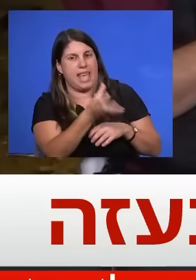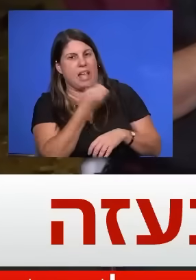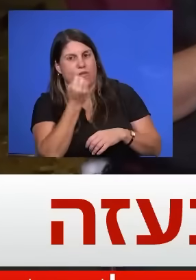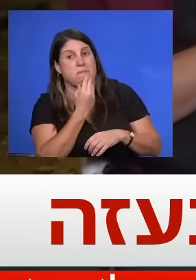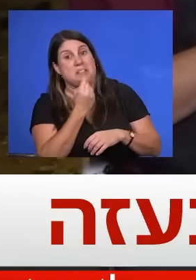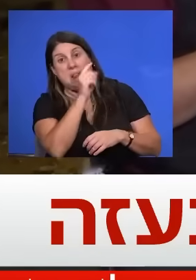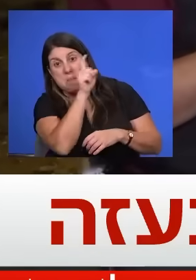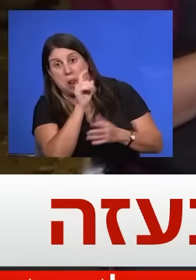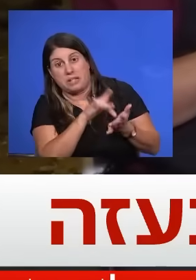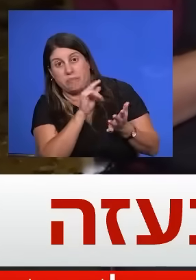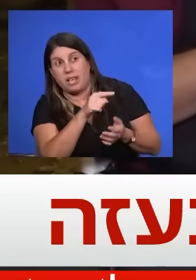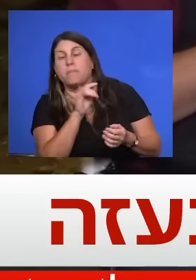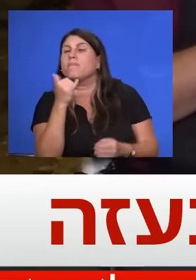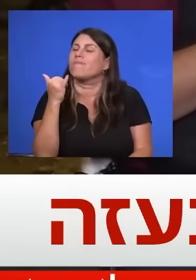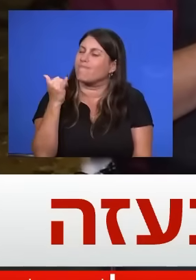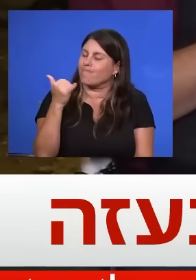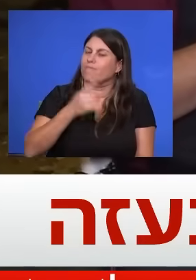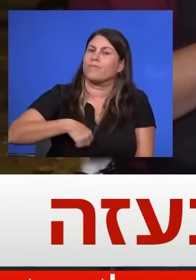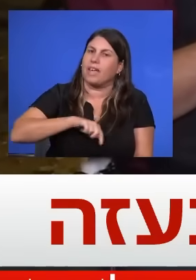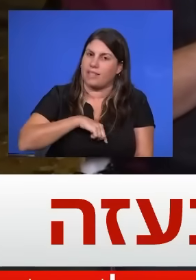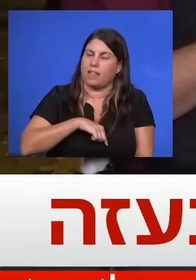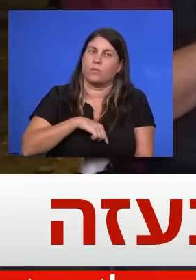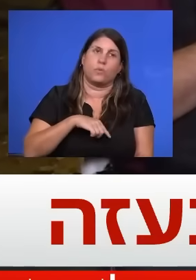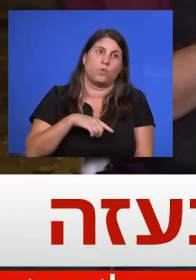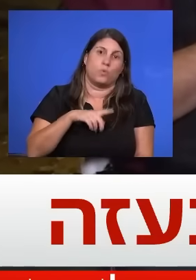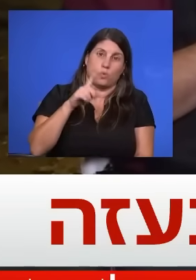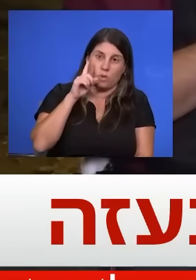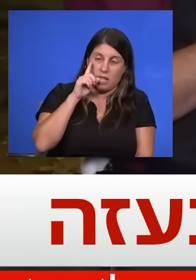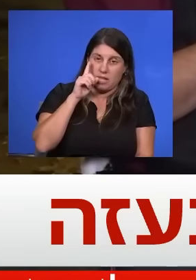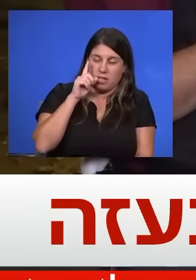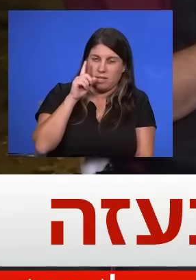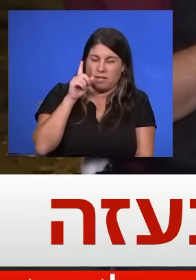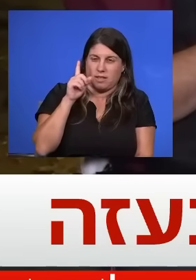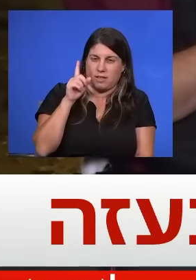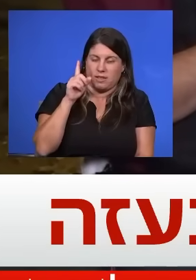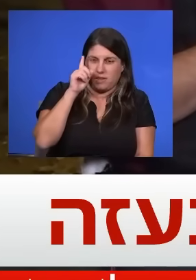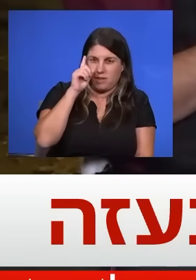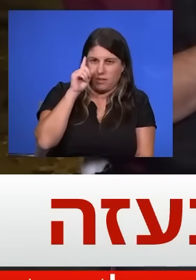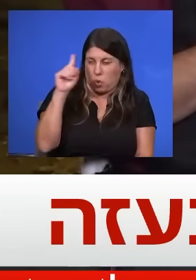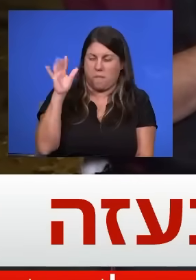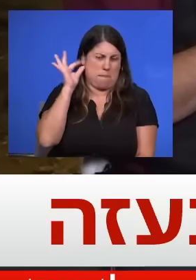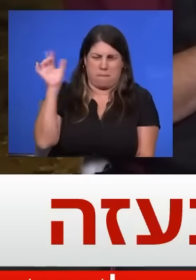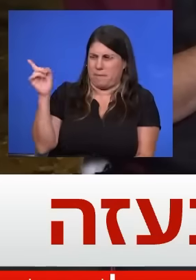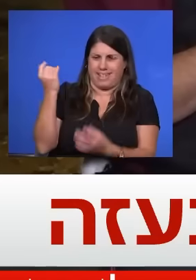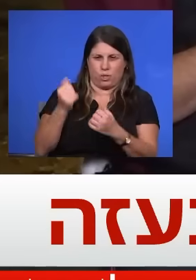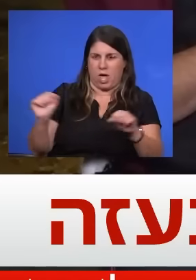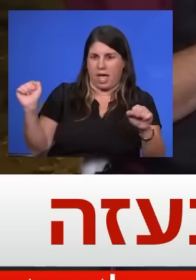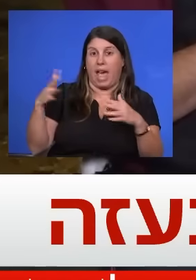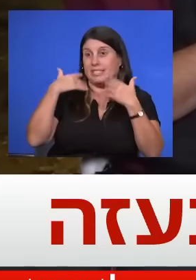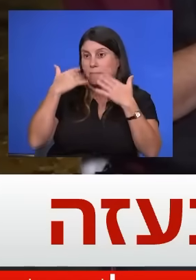נכון, מיכל, ואנחנו זוכרים שיוכבד ליפשיץ, שהיא השתחררה, סיפרה שלקחו אותם קילומטרים,